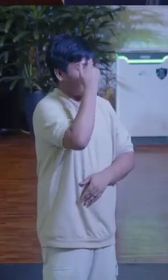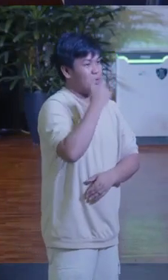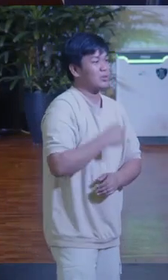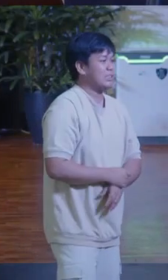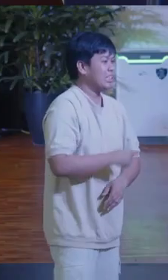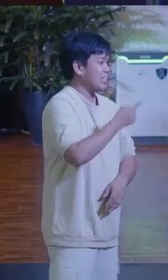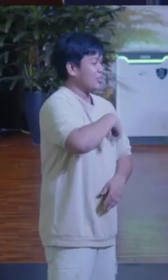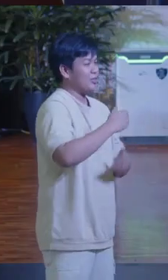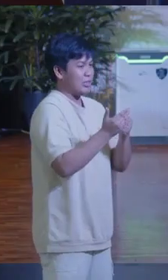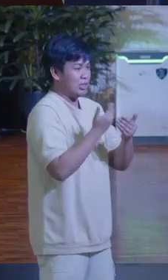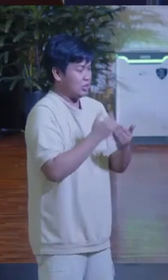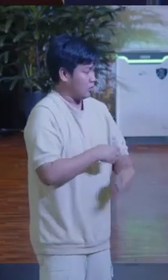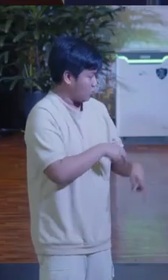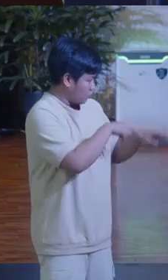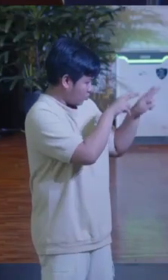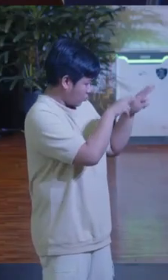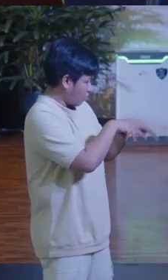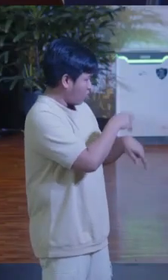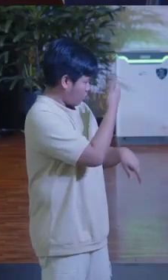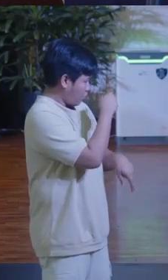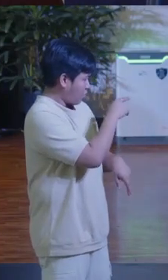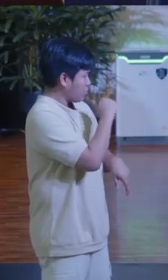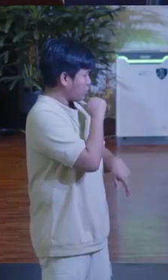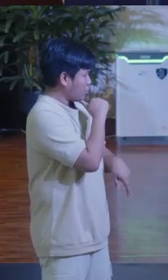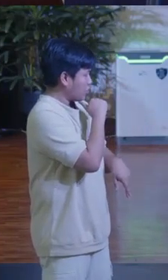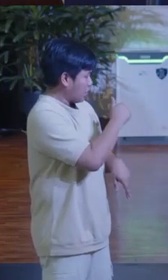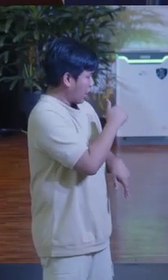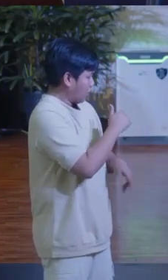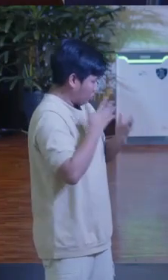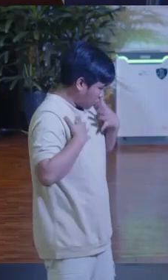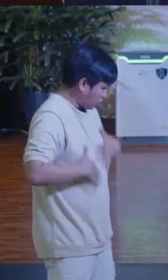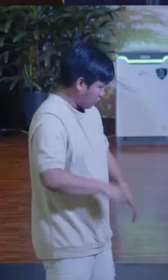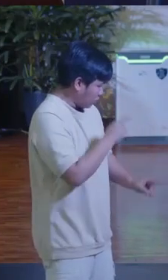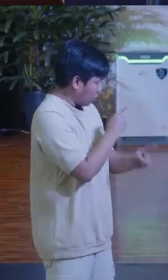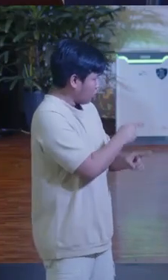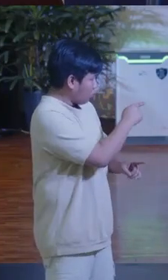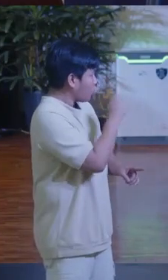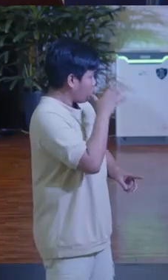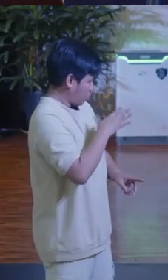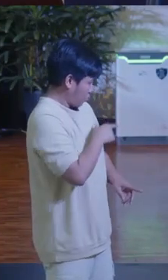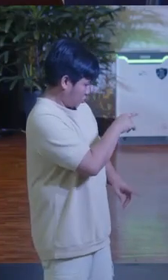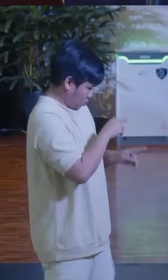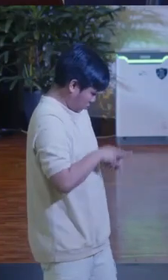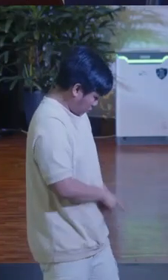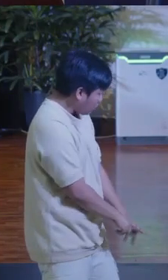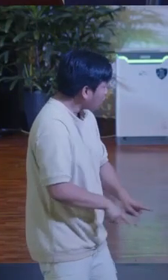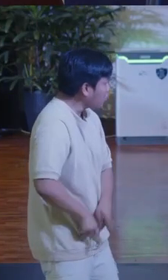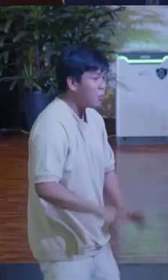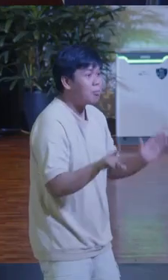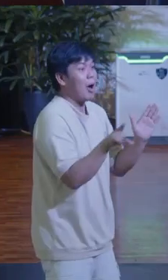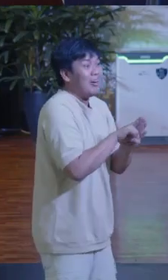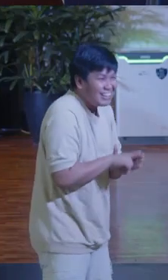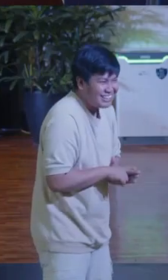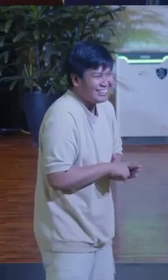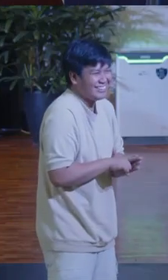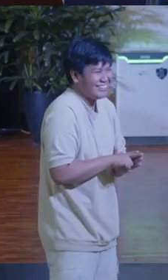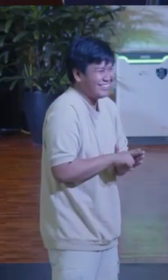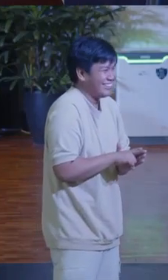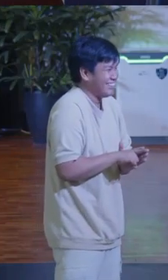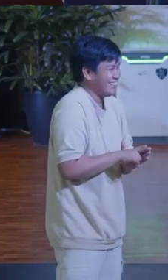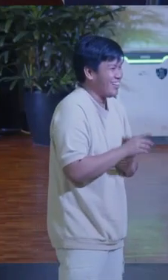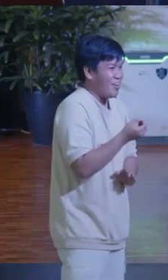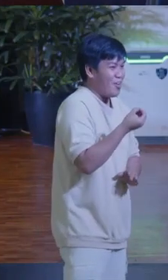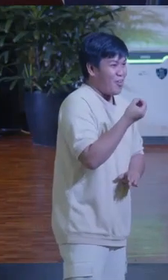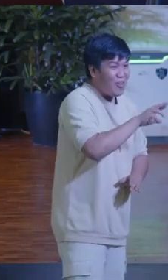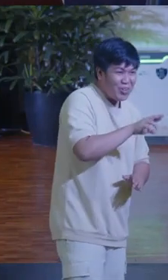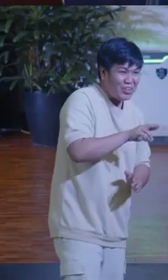minsan, mas madaling sumunod na lang sa batas para maligtas. Na akala natin,